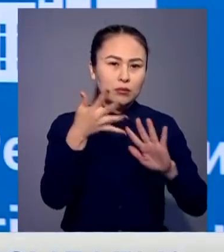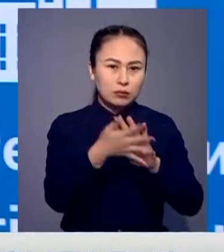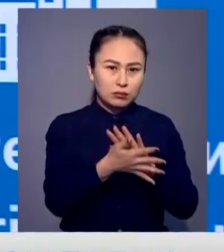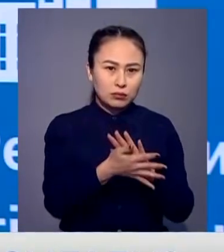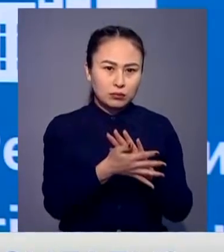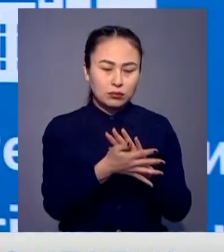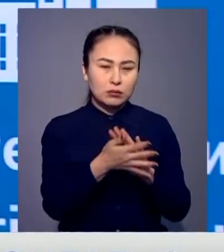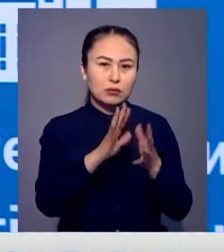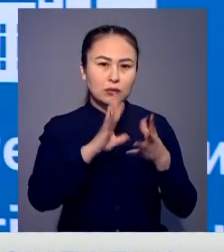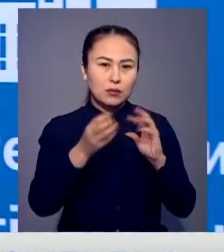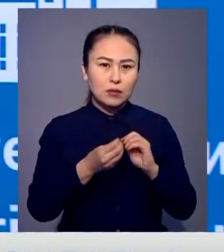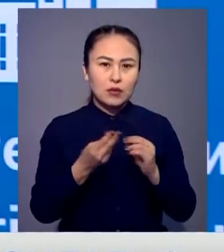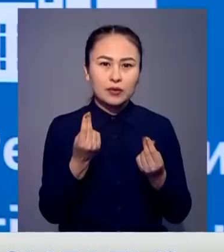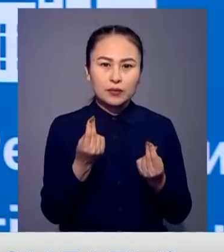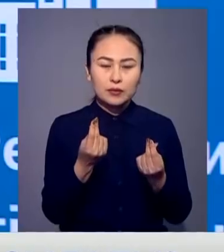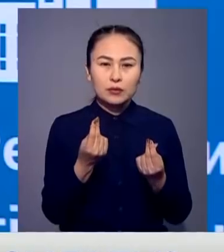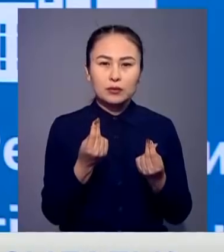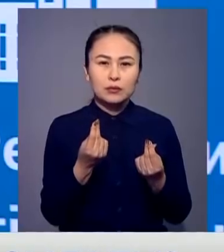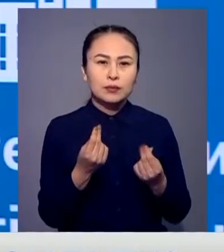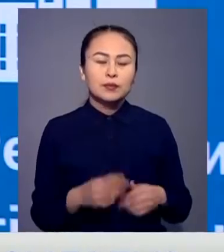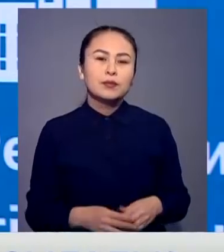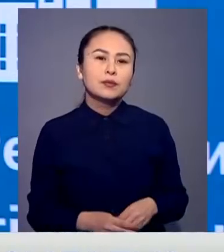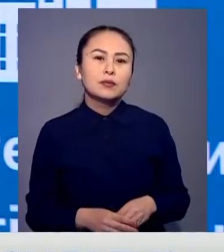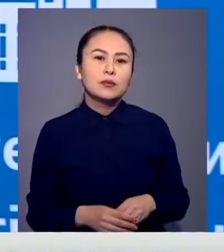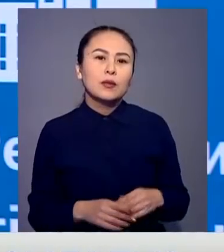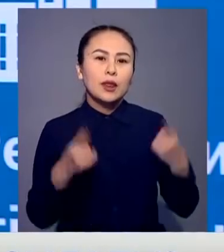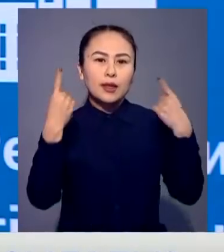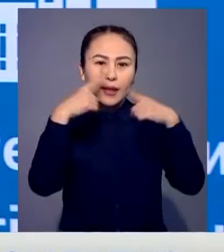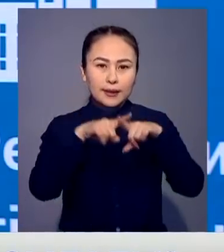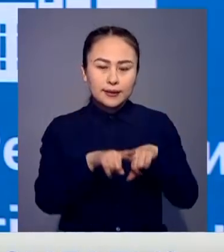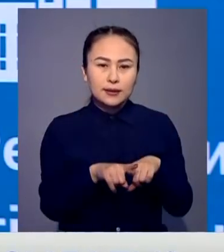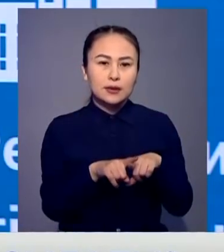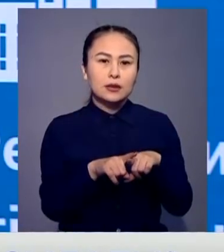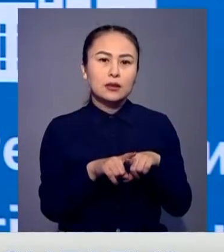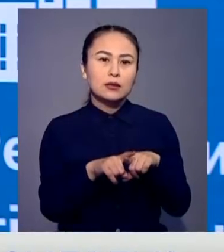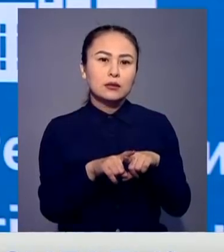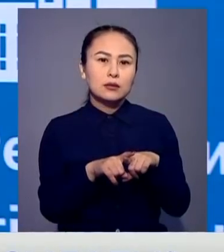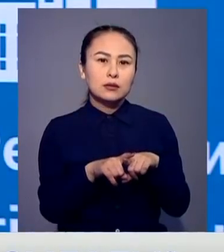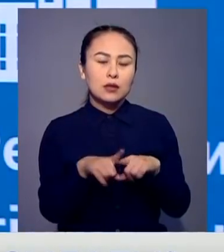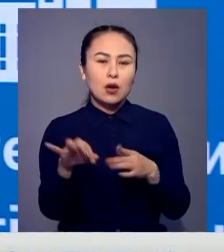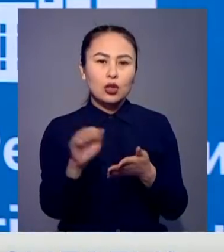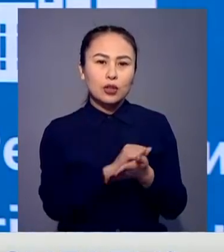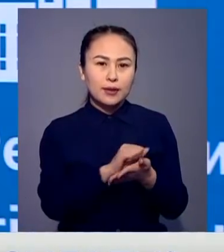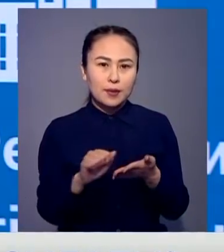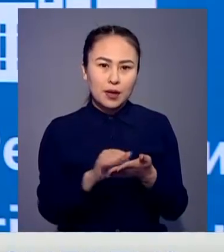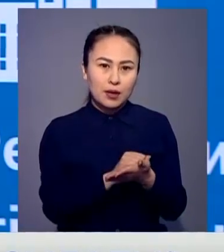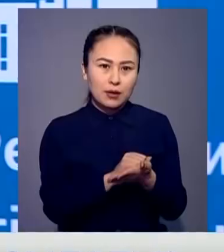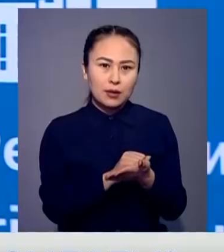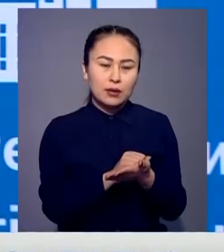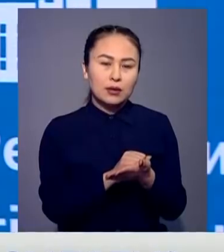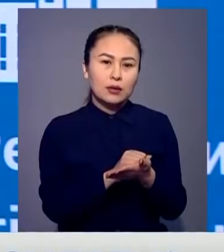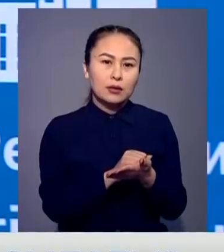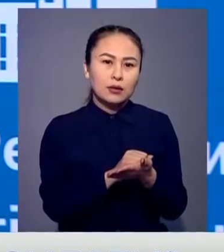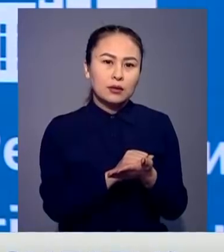қаражатты техникалық және конструкциялық құжаттамаға жұмсалды. Қазіргі таңда